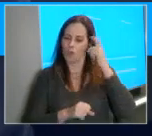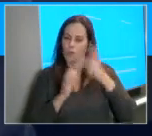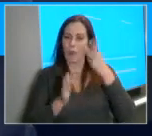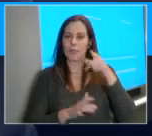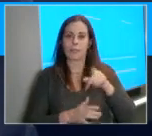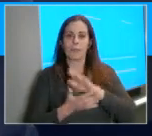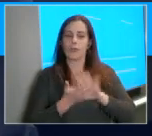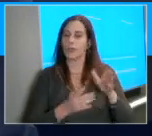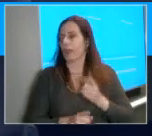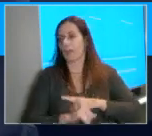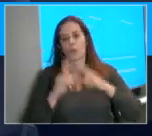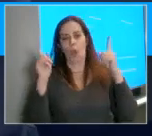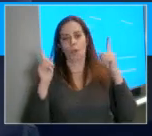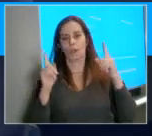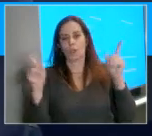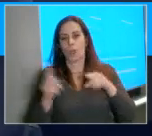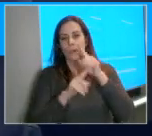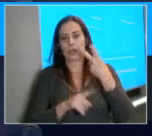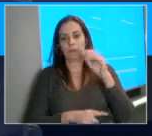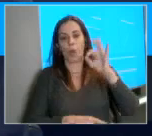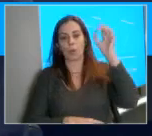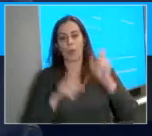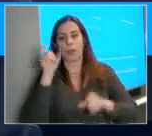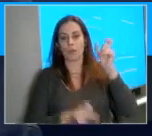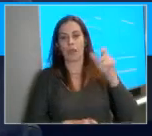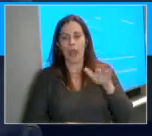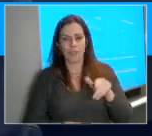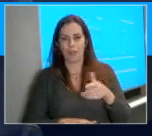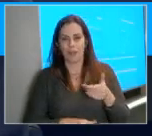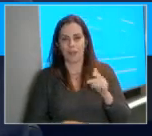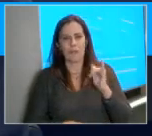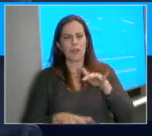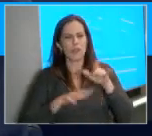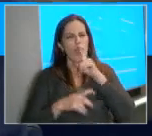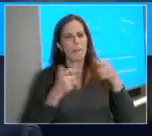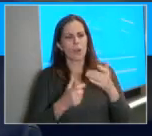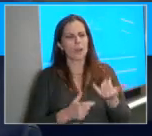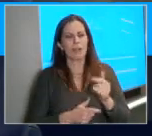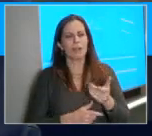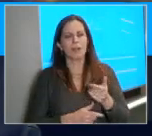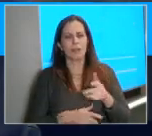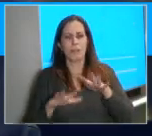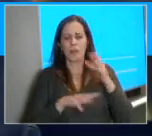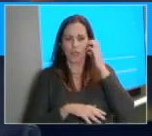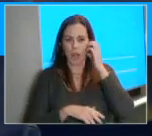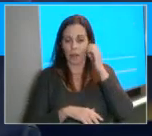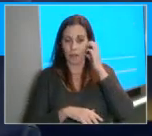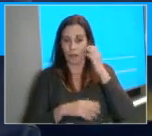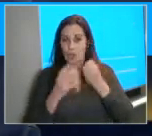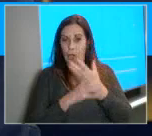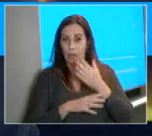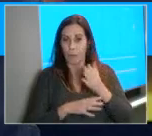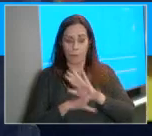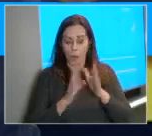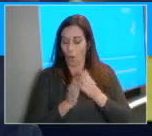לרגע. זה פשוט אבסורד שפוסלים 20% מהצחי המדינה שלא יכולים אפילו לתמוך. הרי מה זה ממשלת מיעוט? מה זה ממשלת מיעוט? ממשלה הרי שהקימו אותה